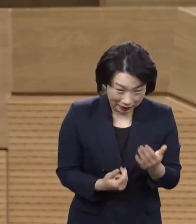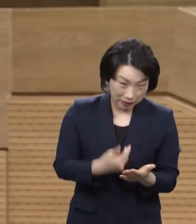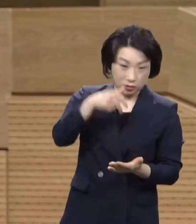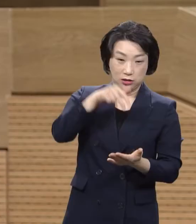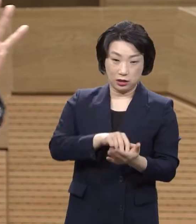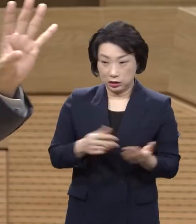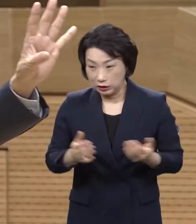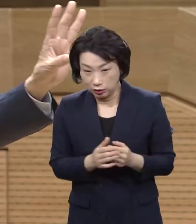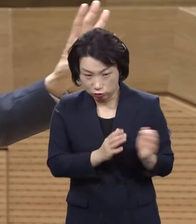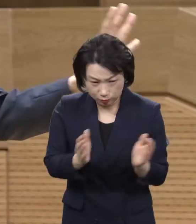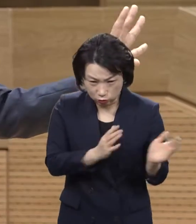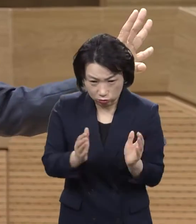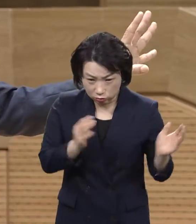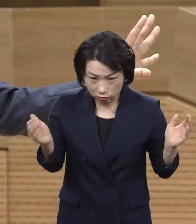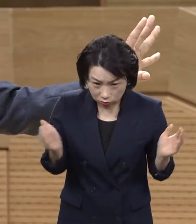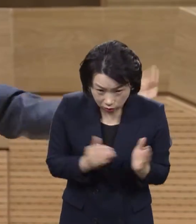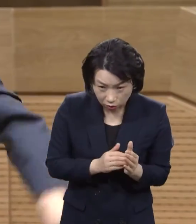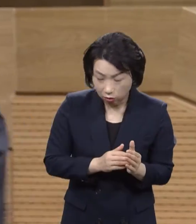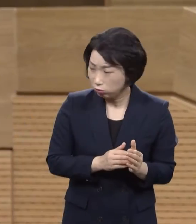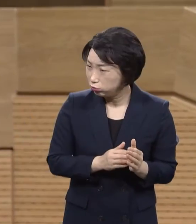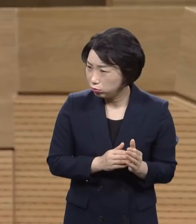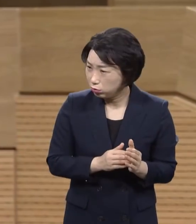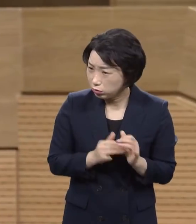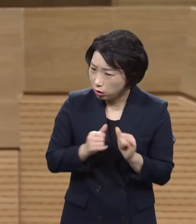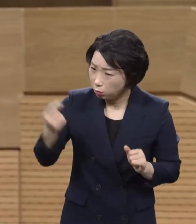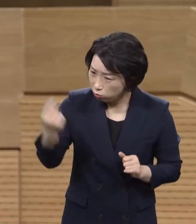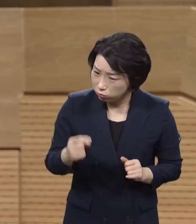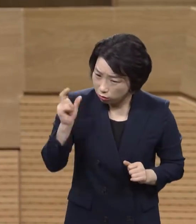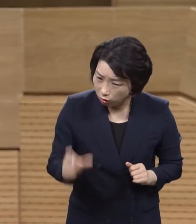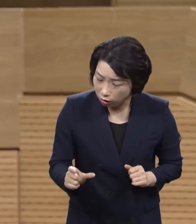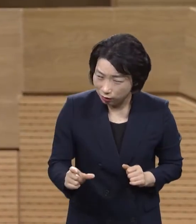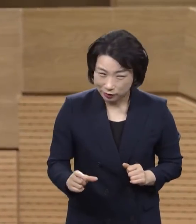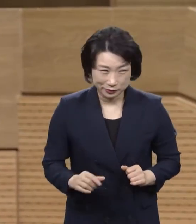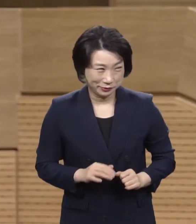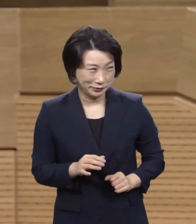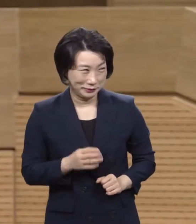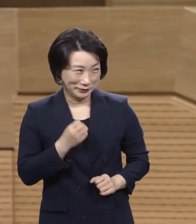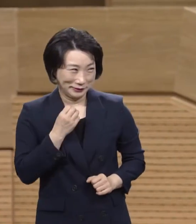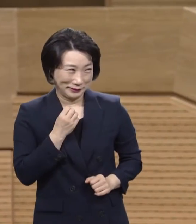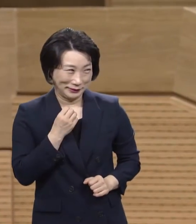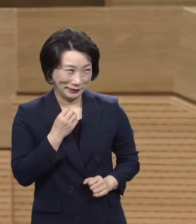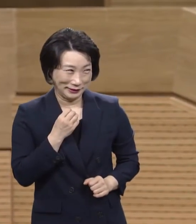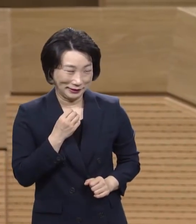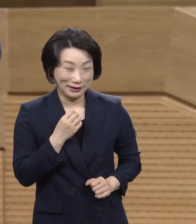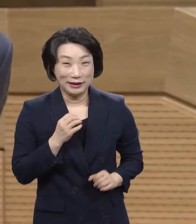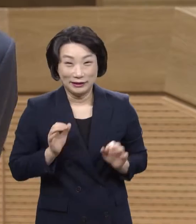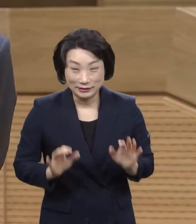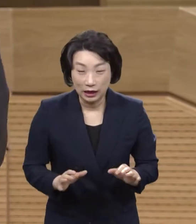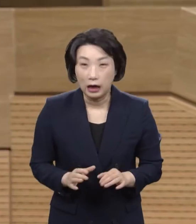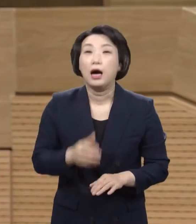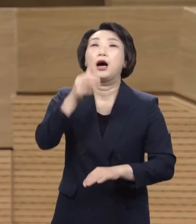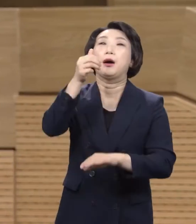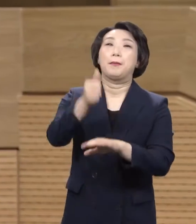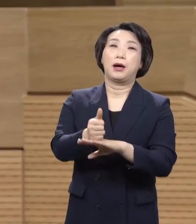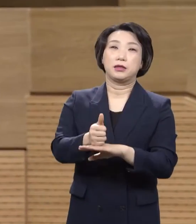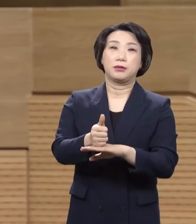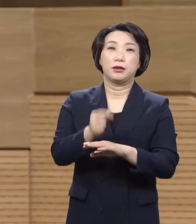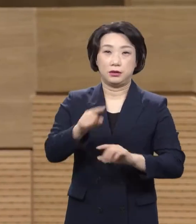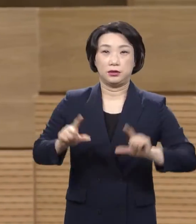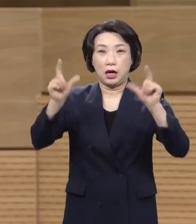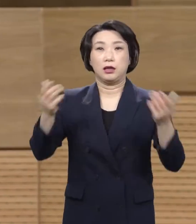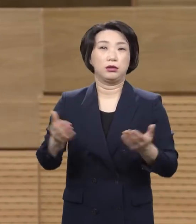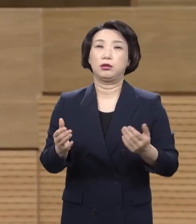일 단도리를 쭉 합니다. 일 단도리를. 근데 우리는 웃지 이제 아버지가 그러시니까. 근데 드디어 그날